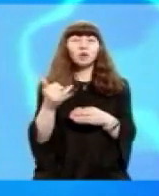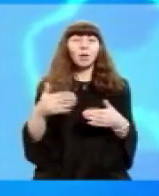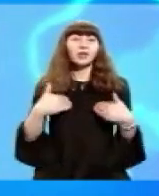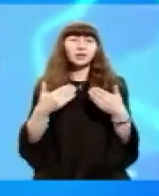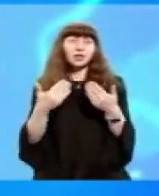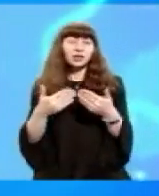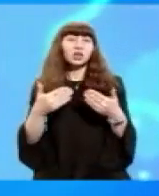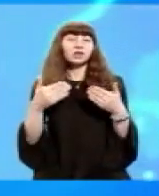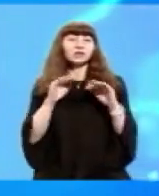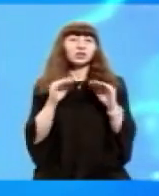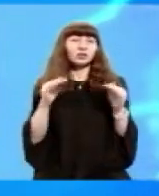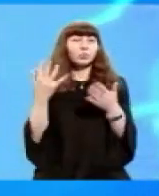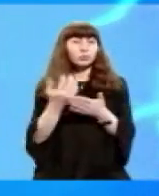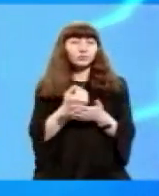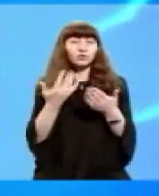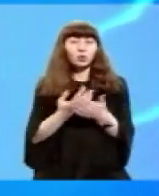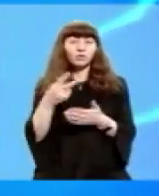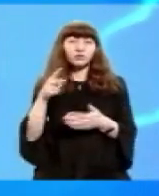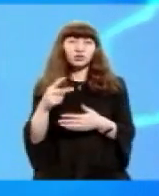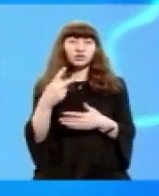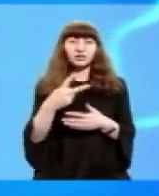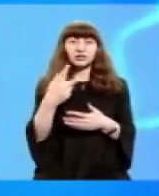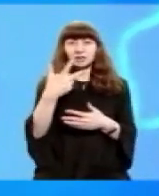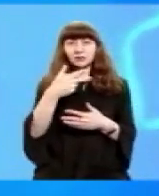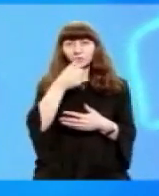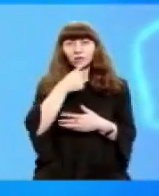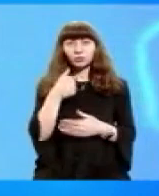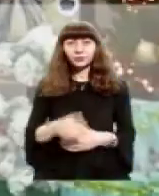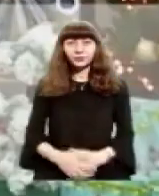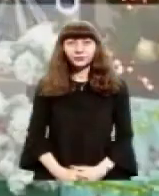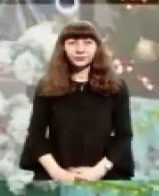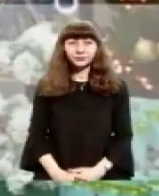ребятам удачи и успехов в новом 2023 году.